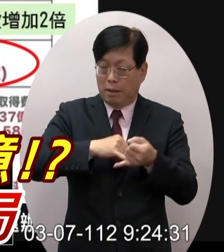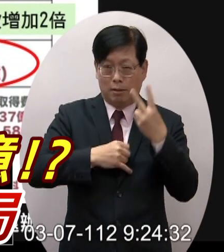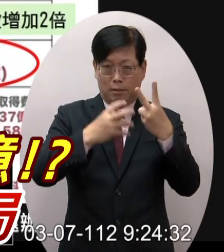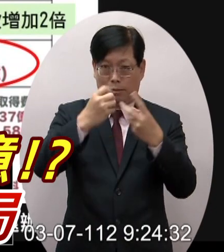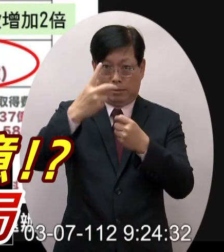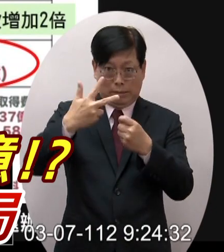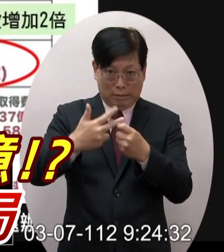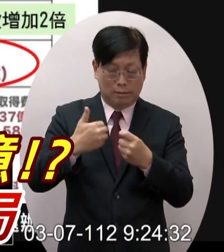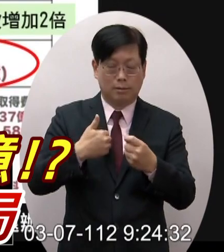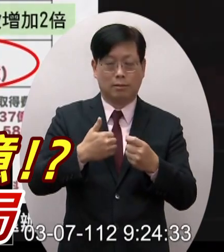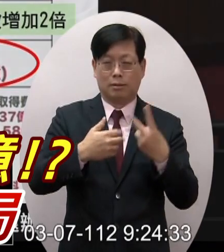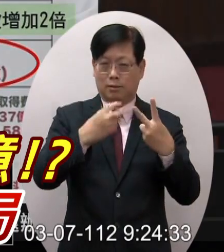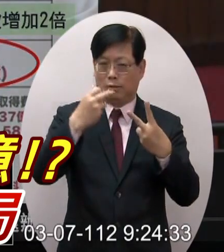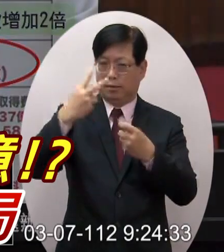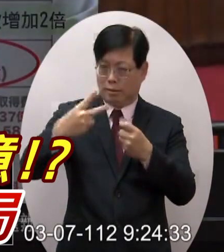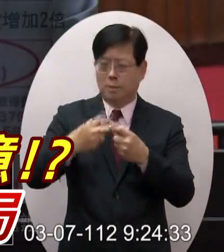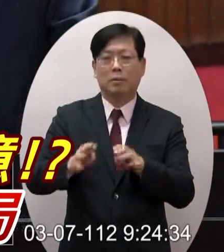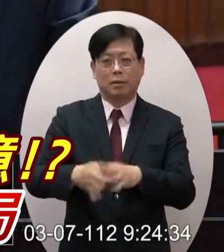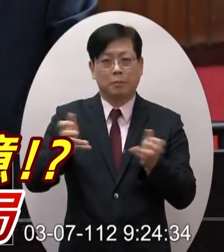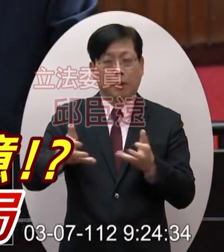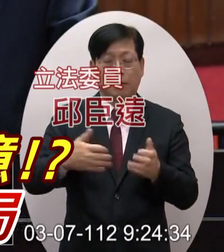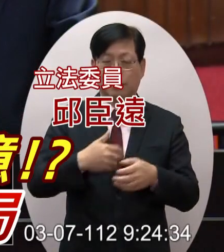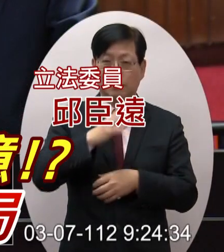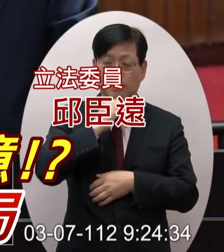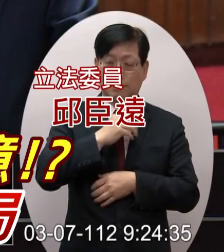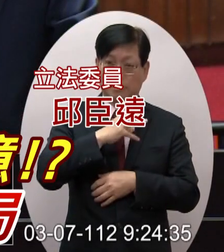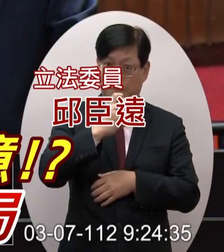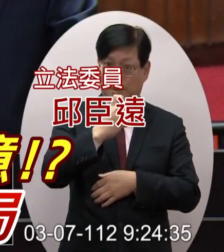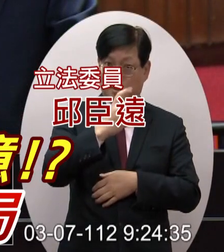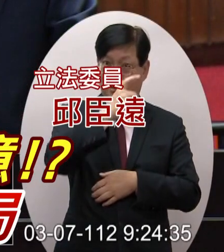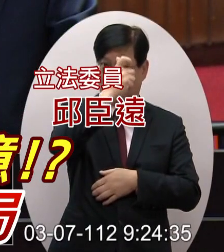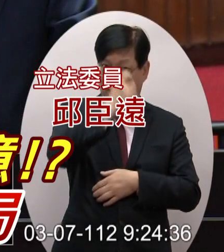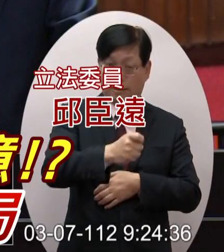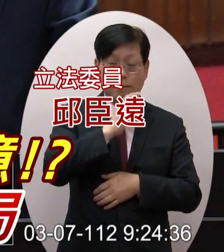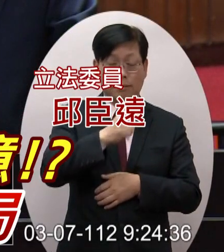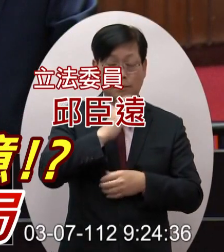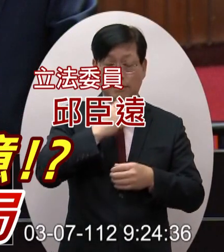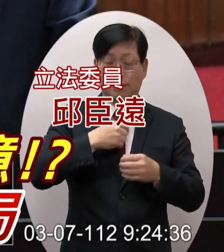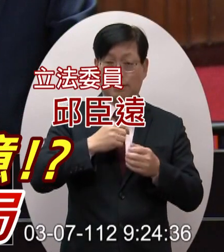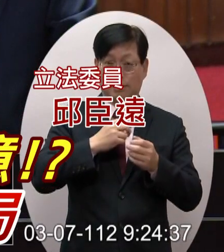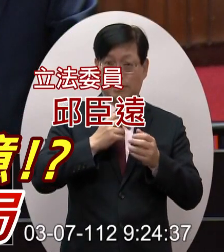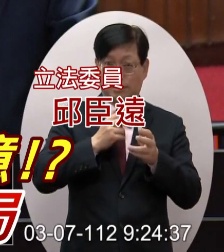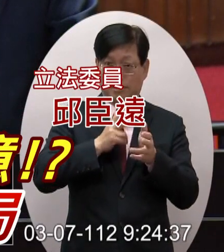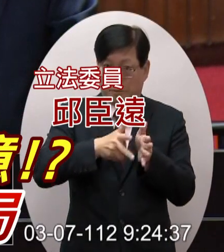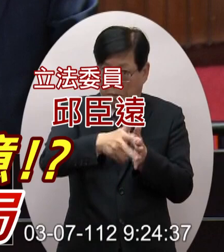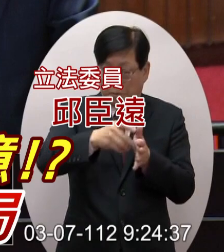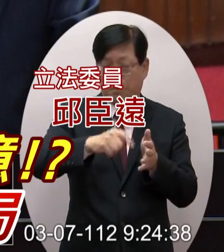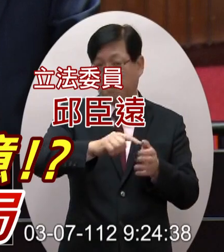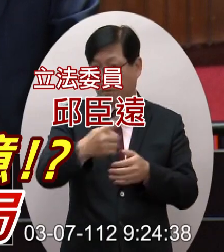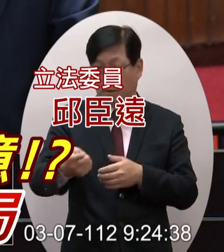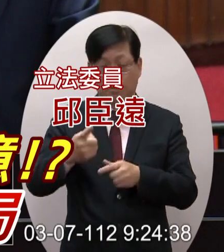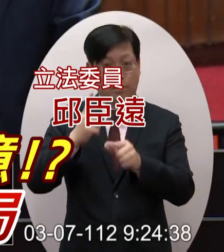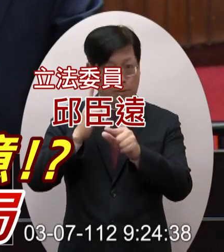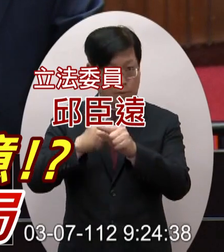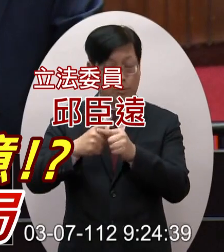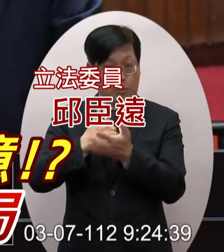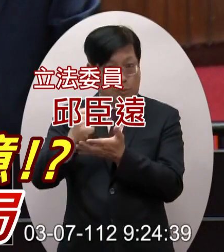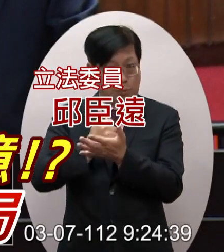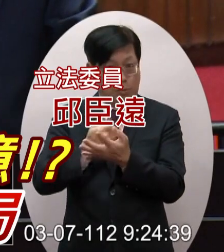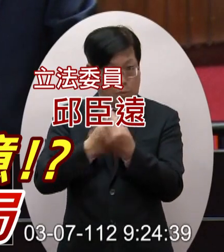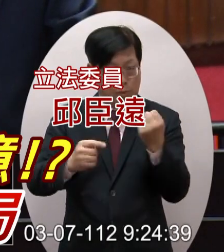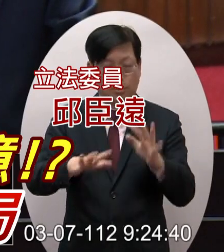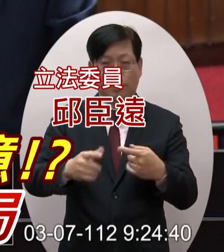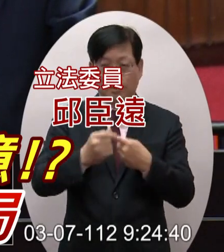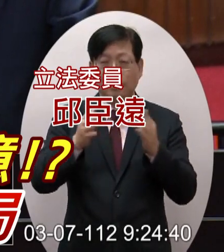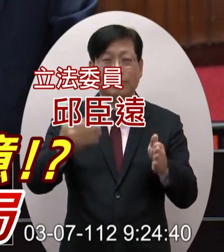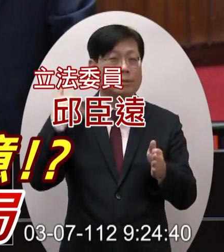票，2022年要动工，那从81的台铁这个圈圈的系统到中运量捷运，第一阶段其实部长我们在交